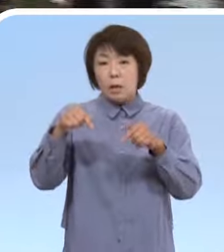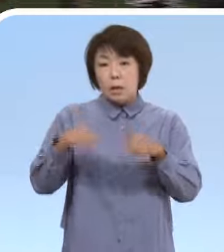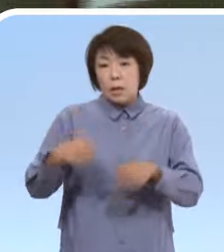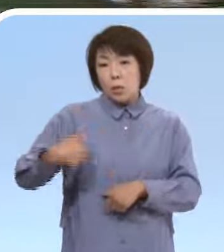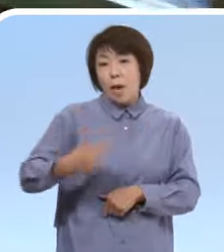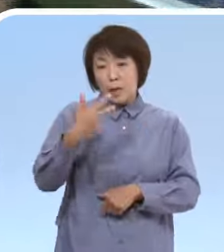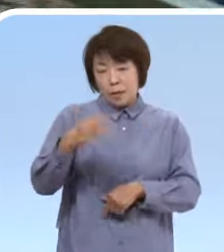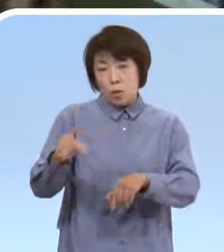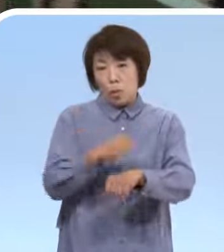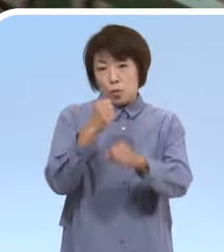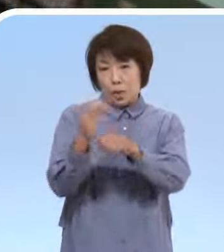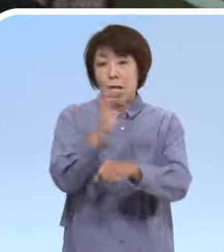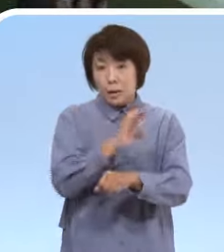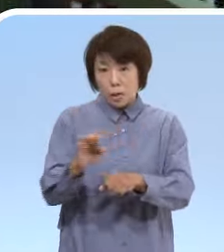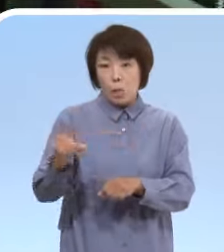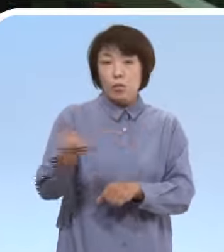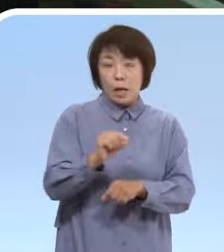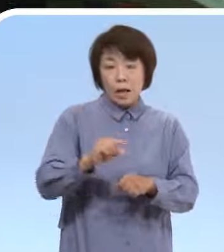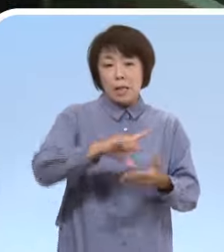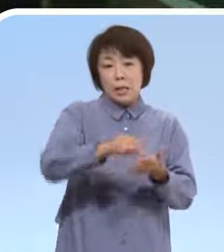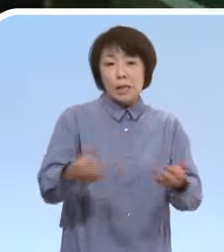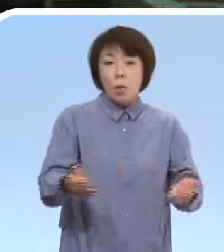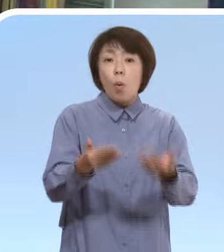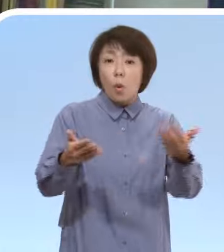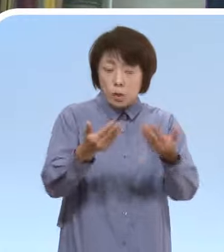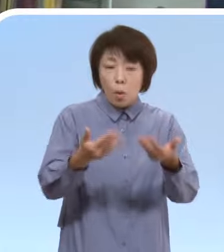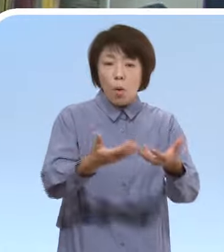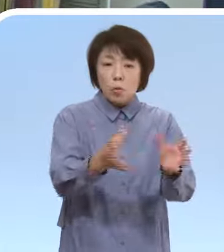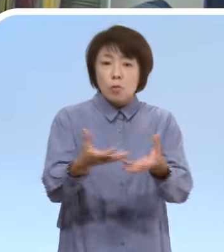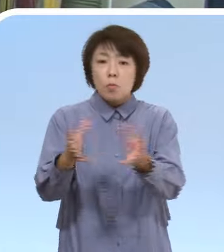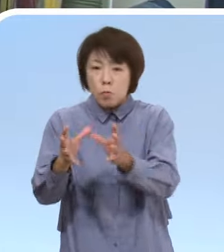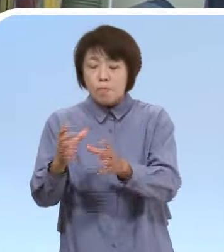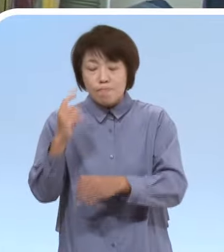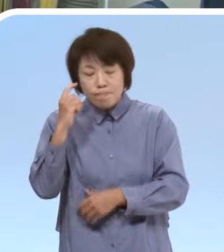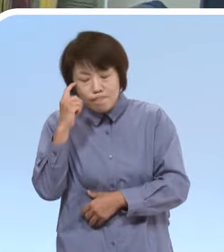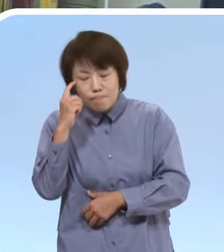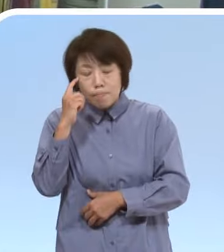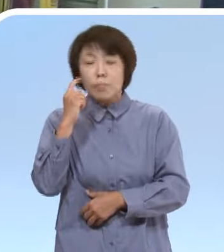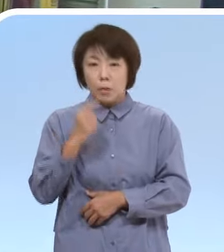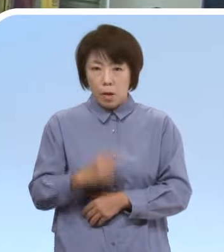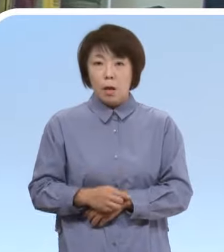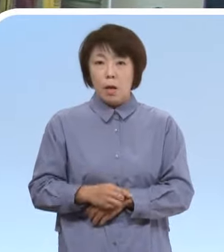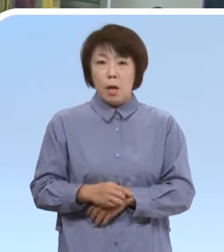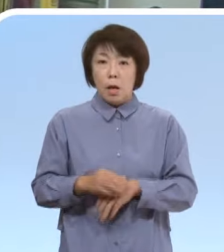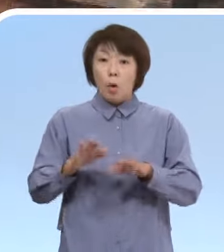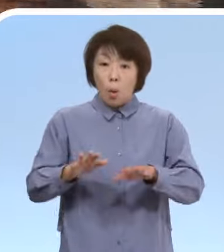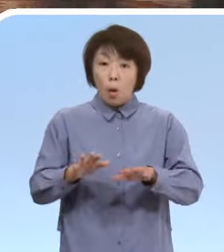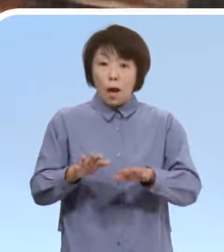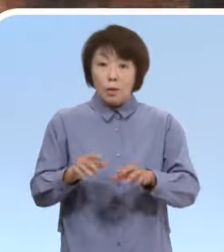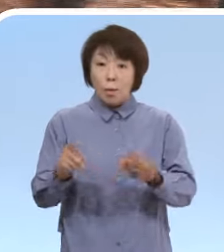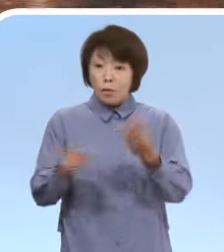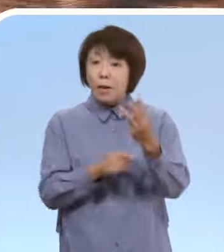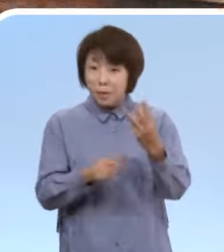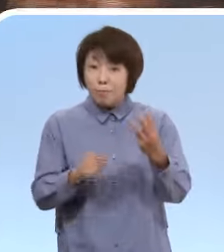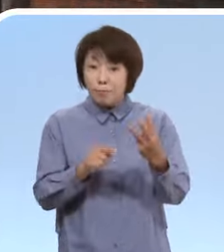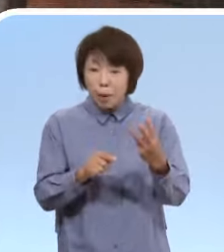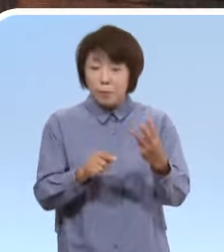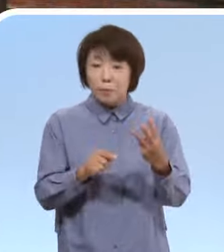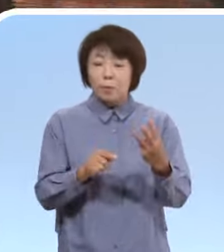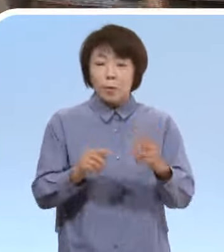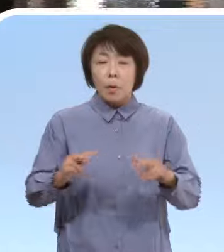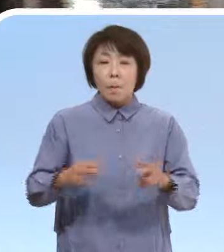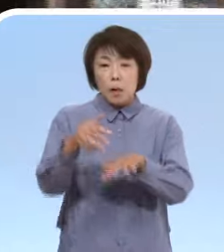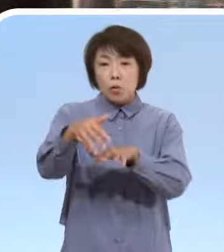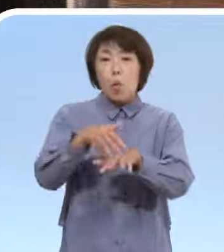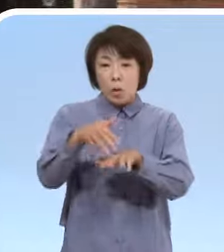西脇市の特産品を活用した地域おこしをグループごとに考えていて、今回参加してくれた3人